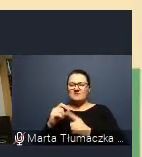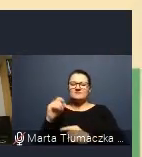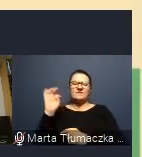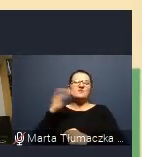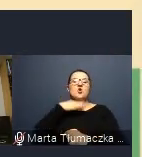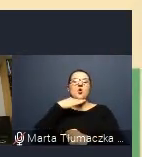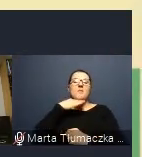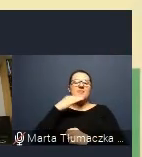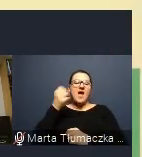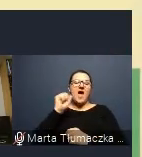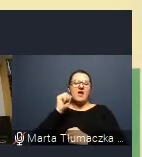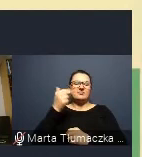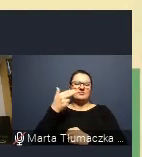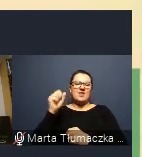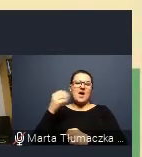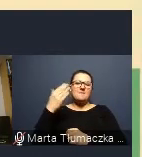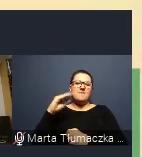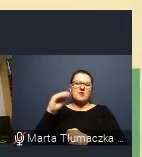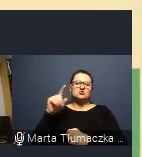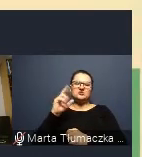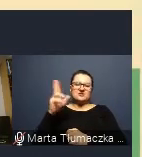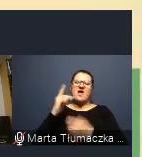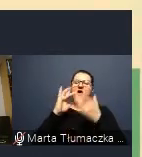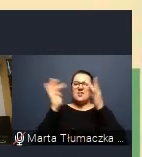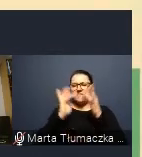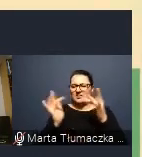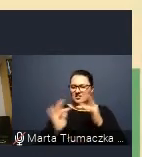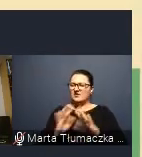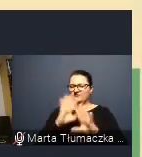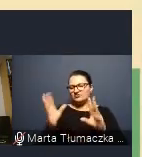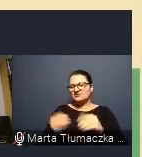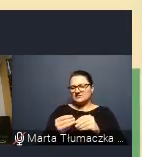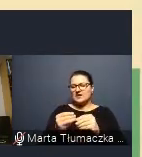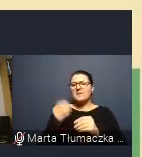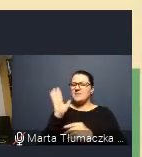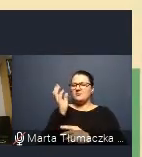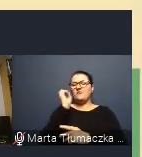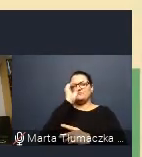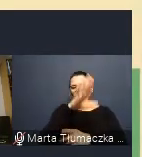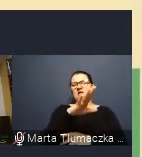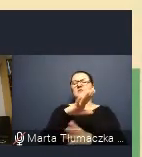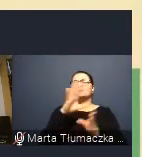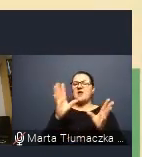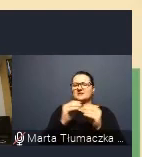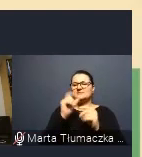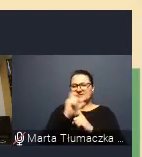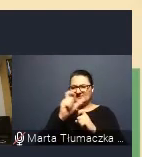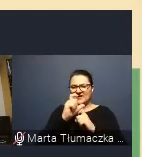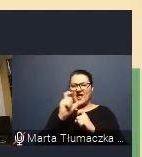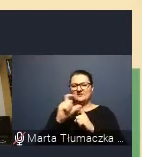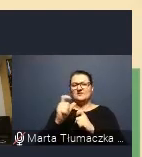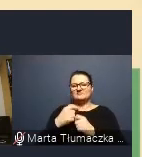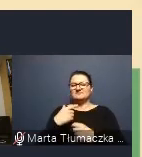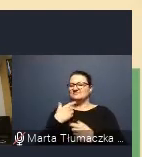podaję tutaj wszystkie te adresy mailowe, mówię, będą one dla państwa, do państwa przesłane razem z certyfikatami, także gorąco